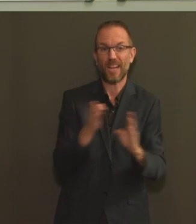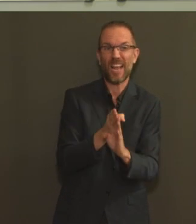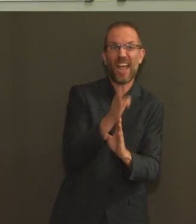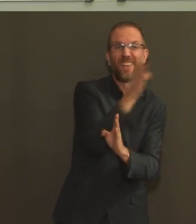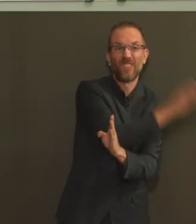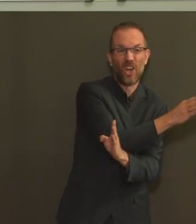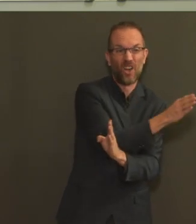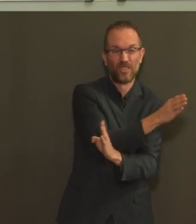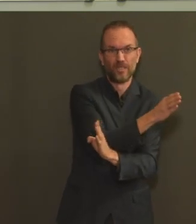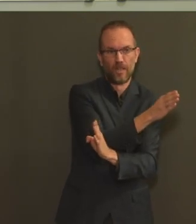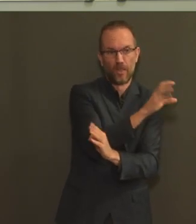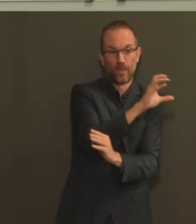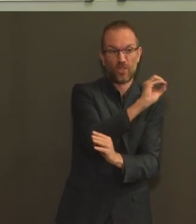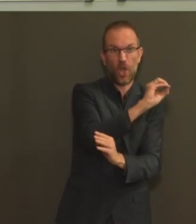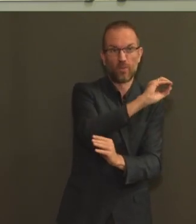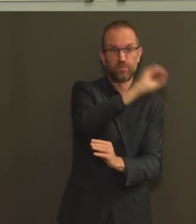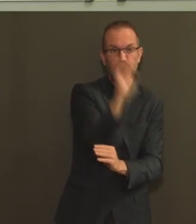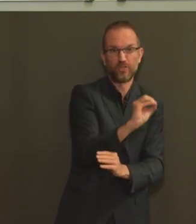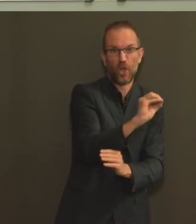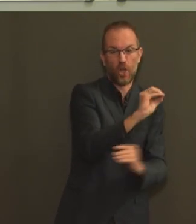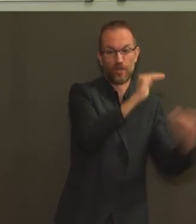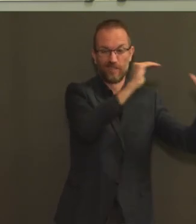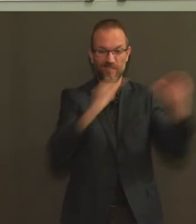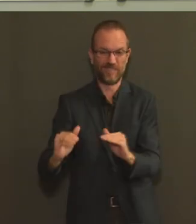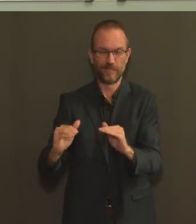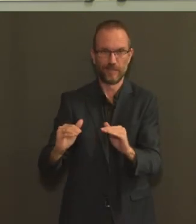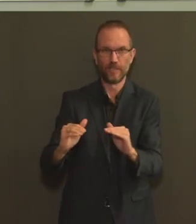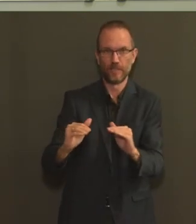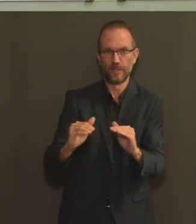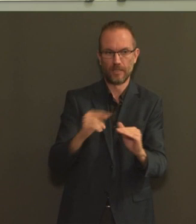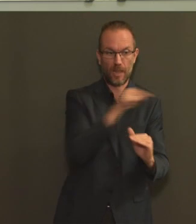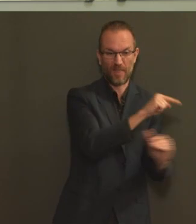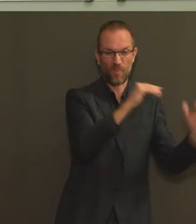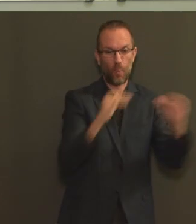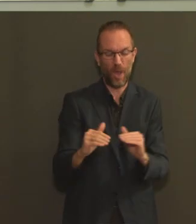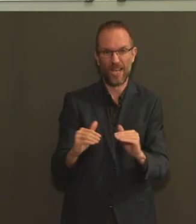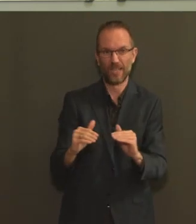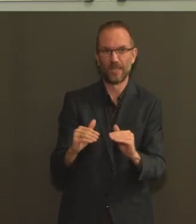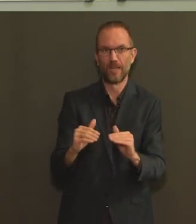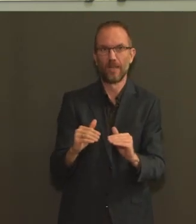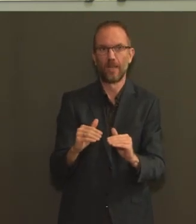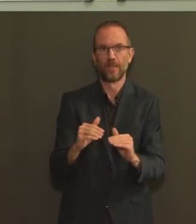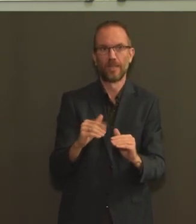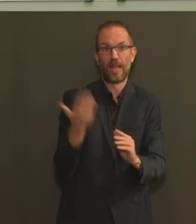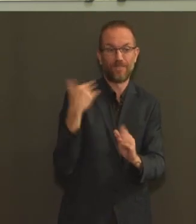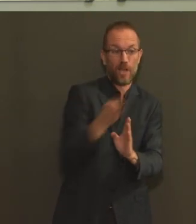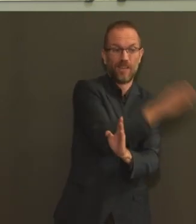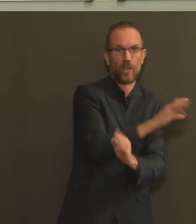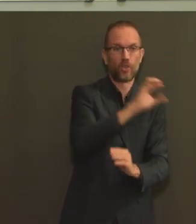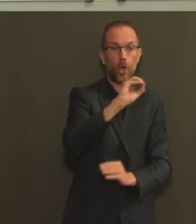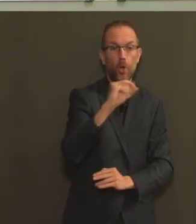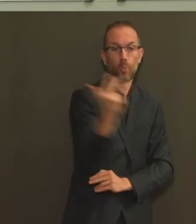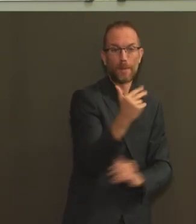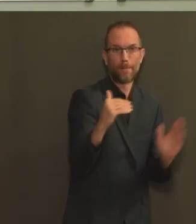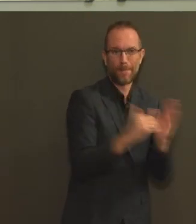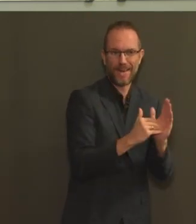plus auparavant. Dans la semaine qui a précédé les vacances, on était à peu près à 38 000 tests par jour.